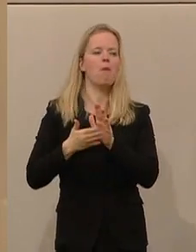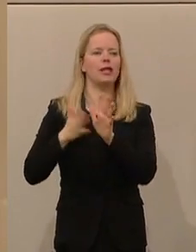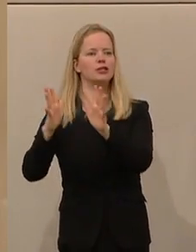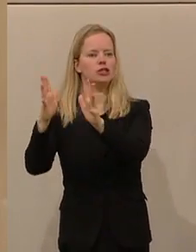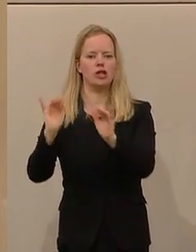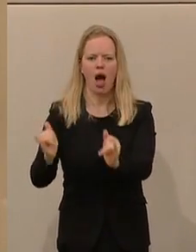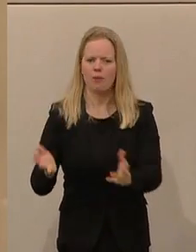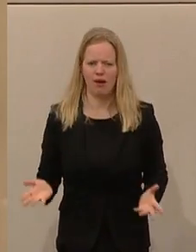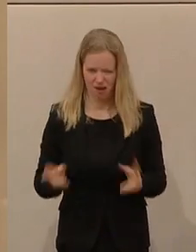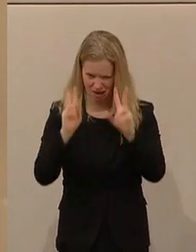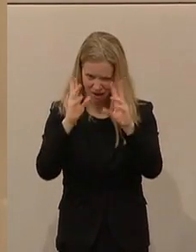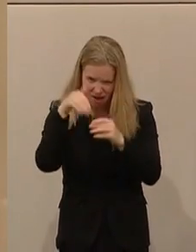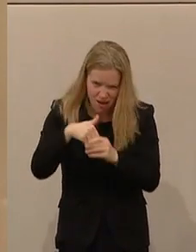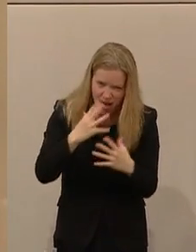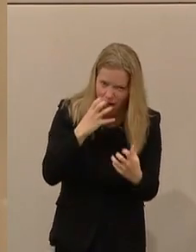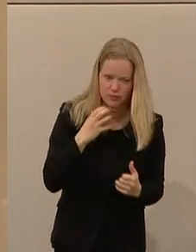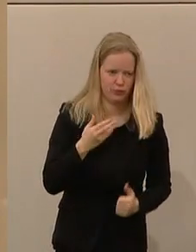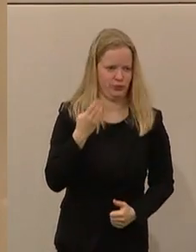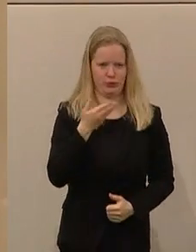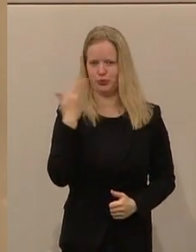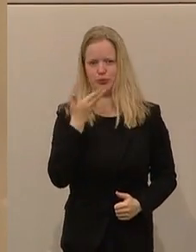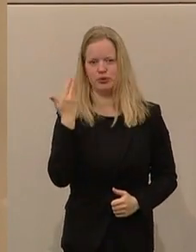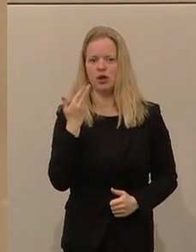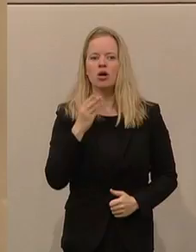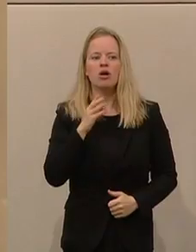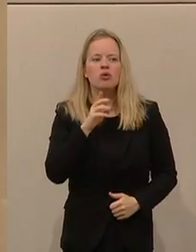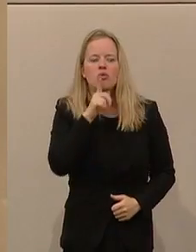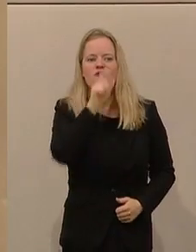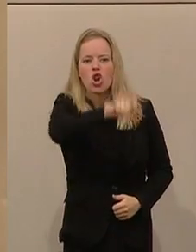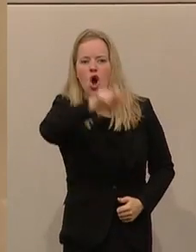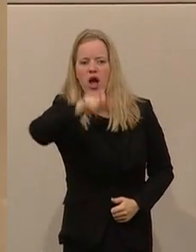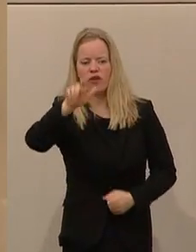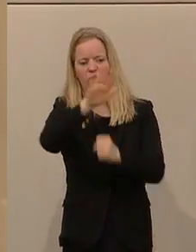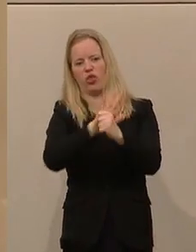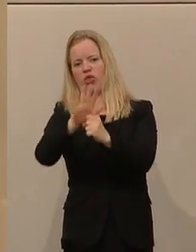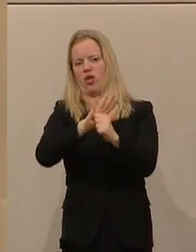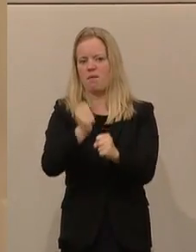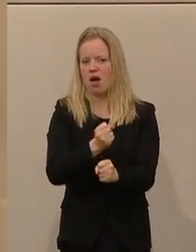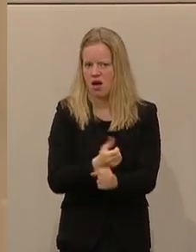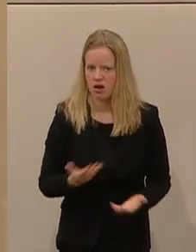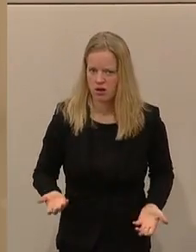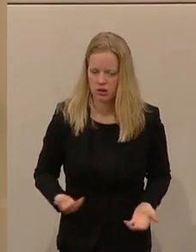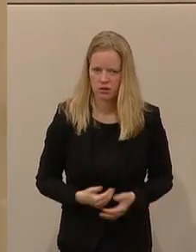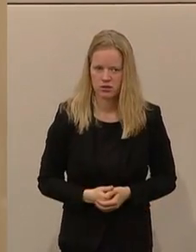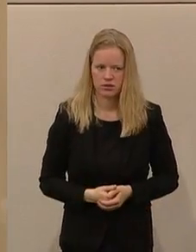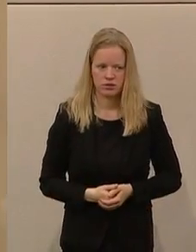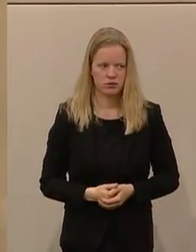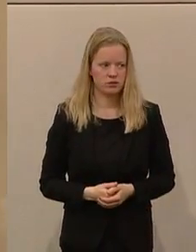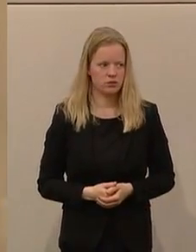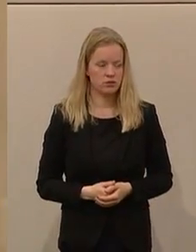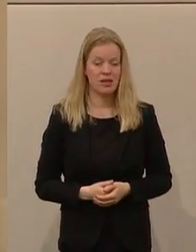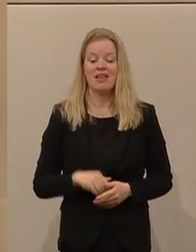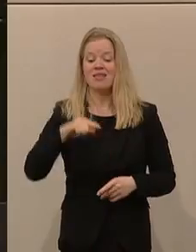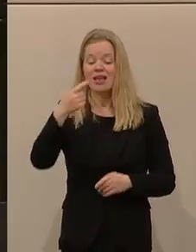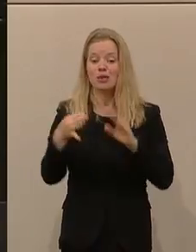aber das ist nicht ernsthaft. Das ist die Leute verschaukelt, aber nicht für ernst genommen. Und nächster Punkt, Bildungsbereich.